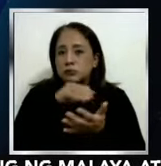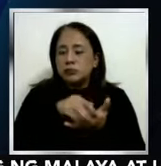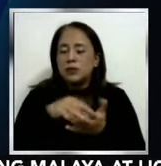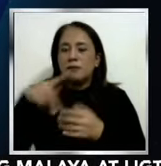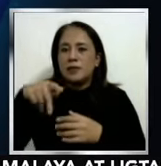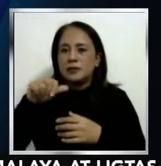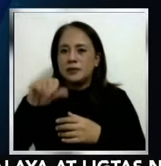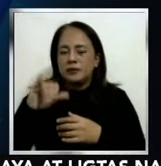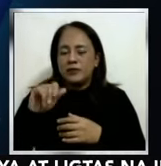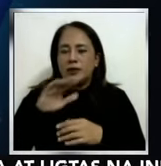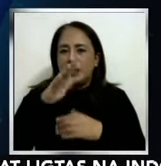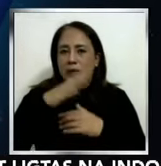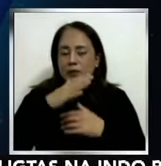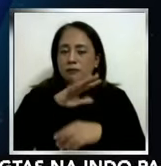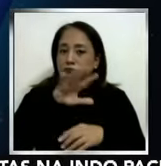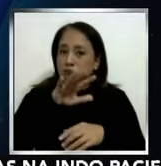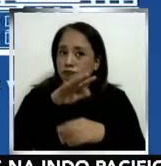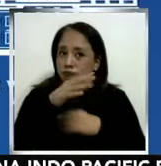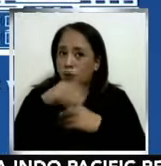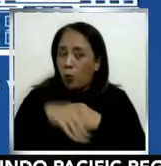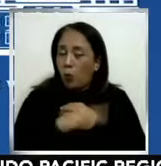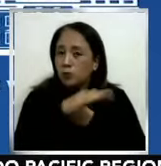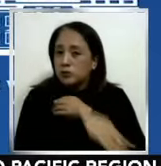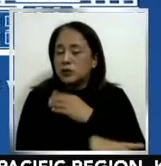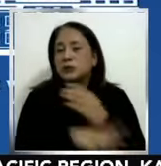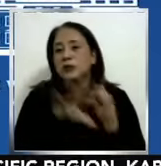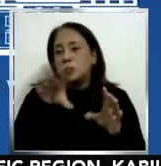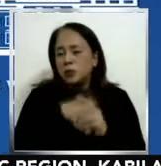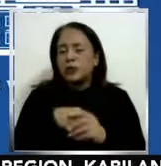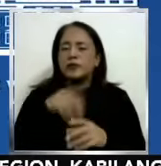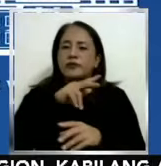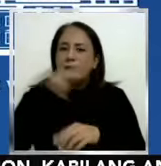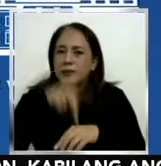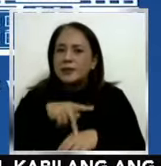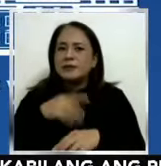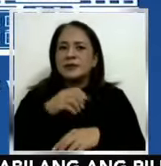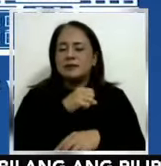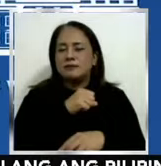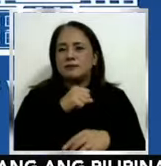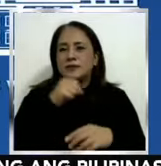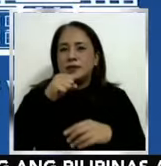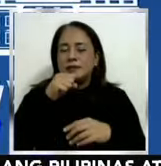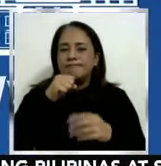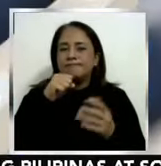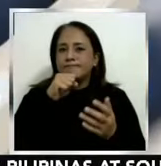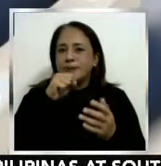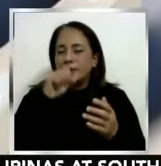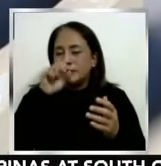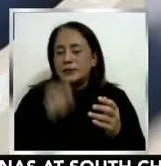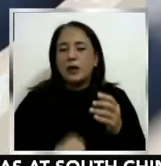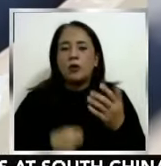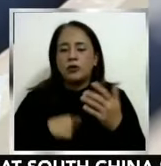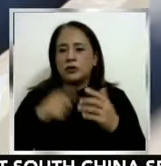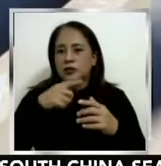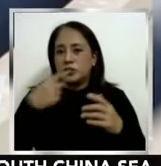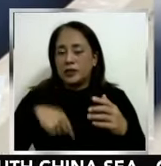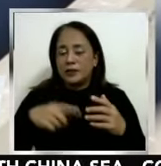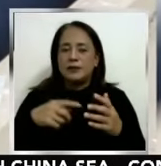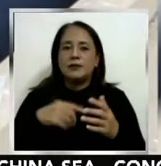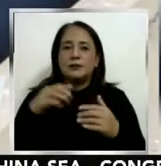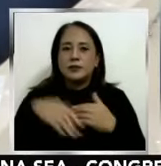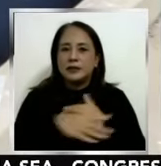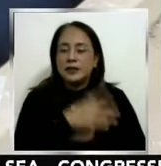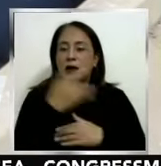ang Pilipinas at ang South China Sea. Ang inanunsyong proyekto, pagbebenta ng submarine ng Amerika